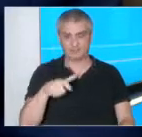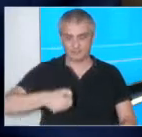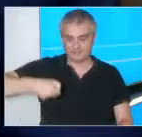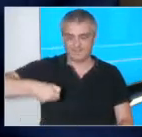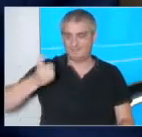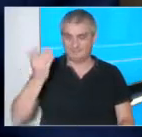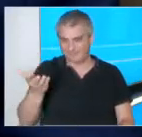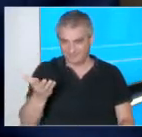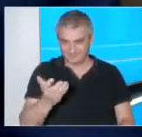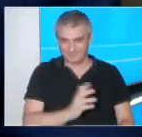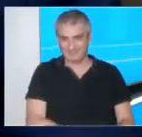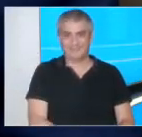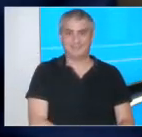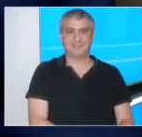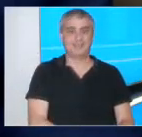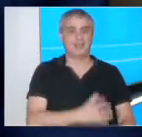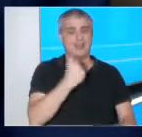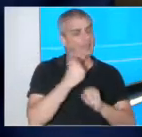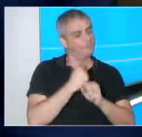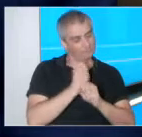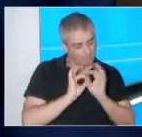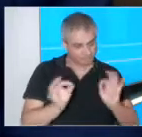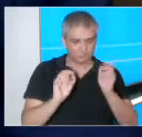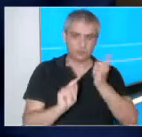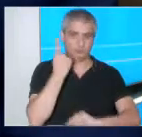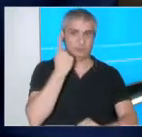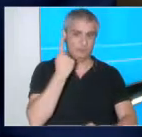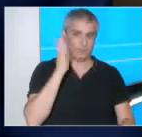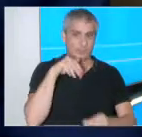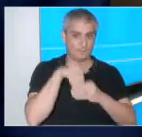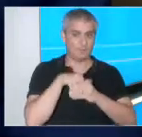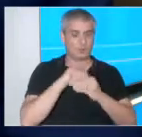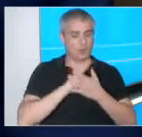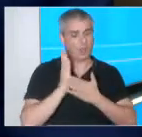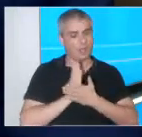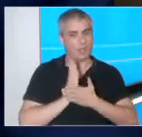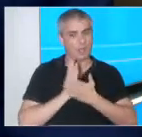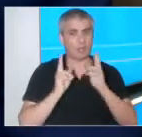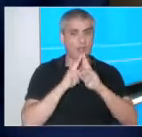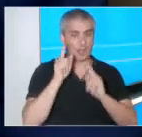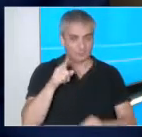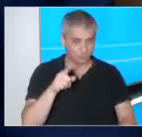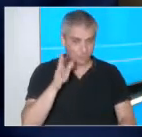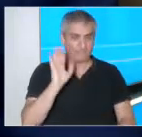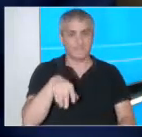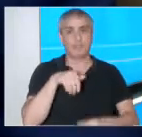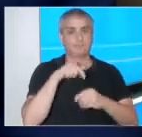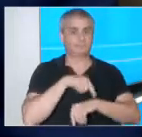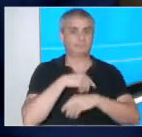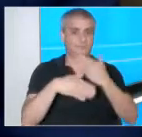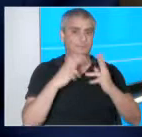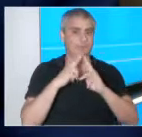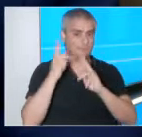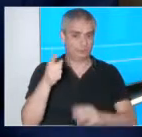והסקית, על העבודה יוצאת דופן גם בכל ההכנות לפגישה וגם